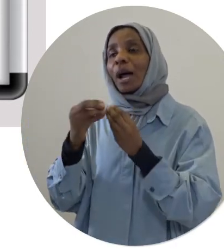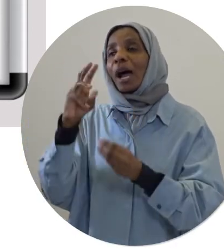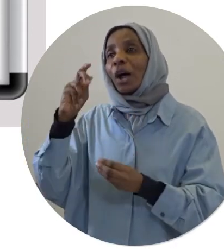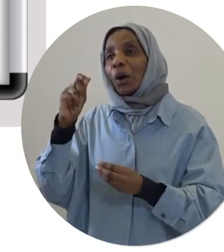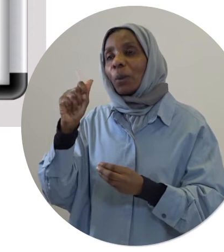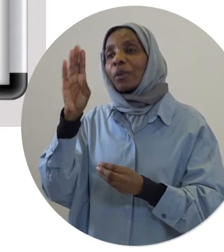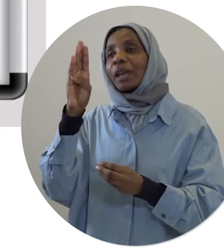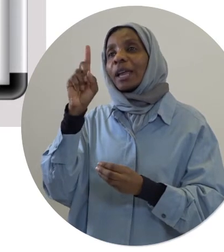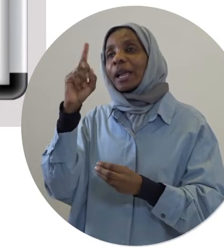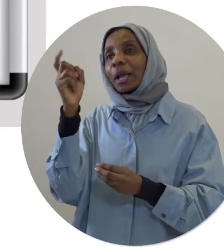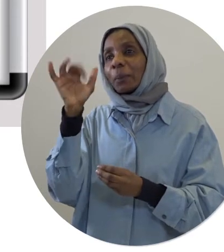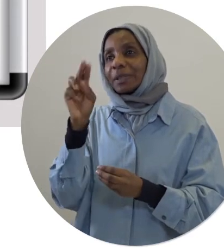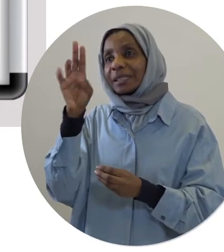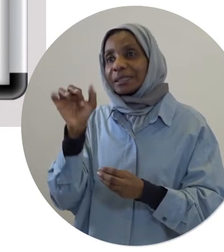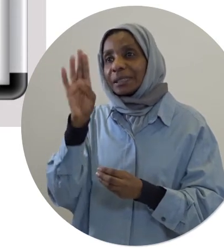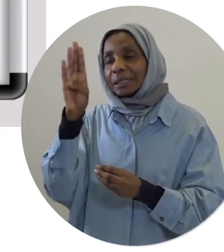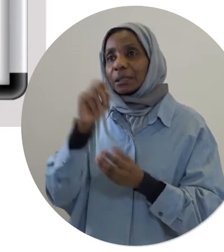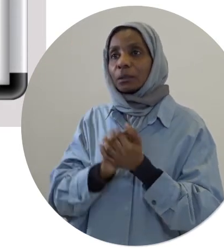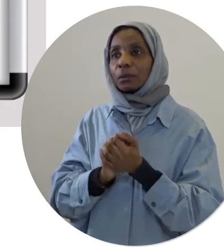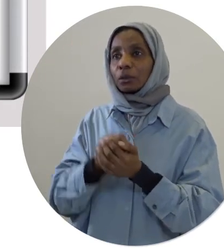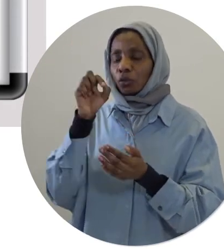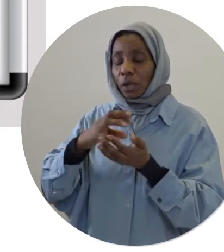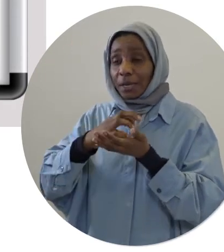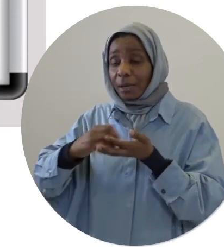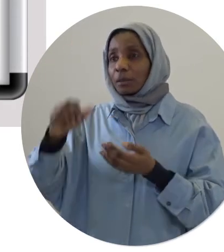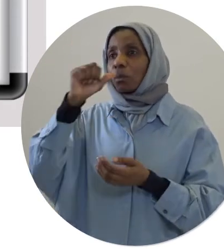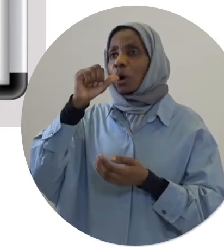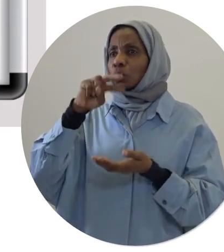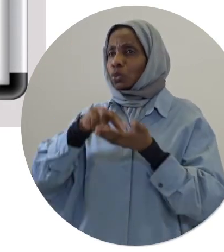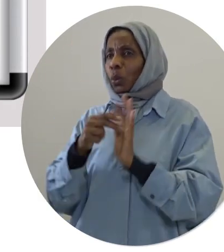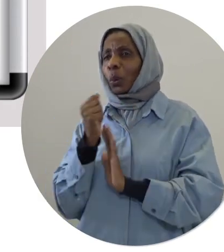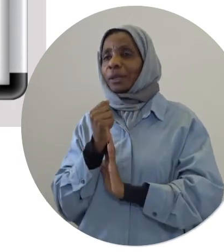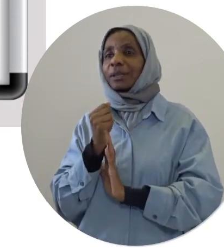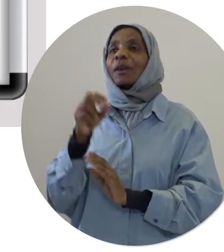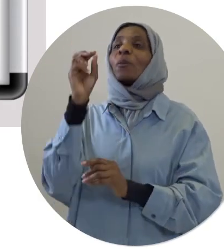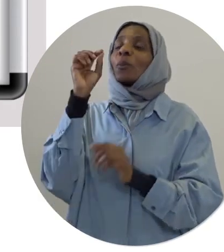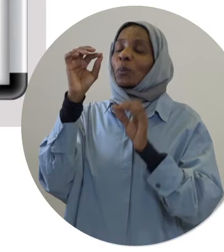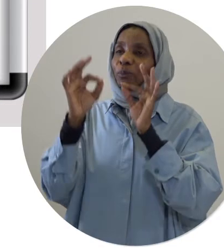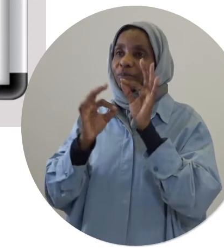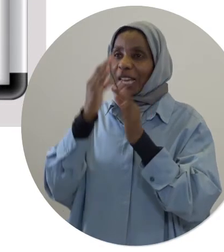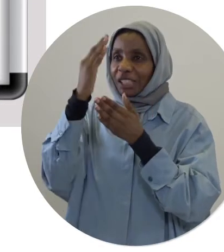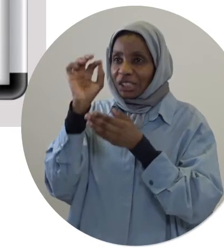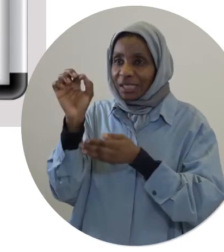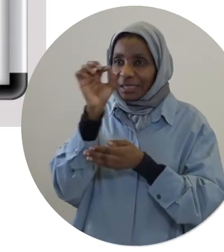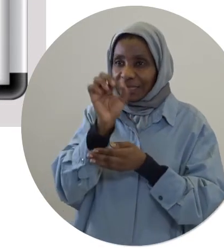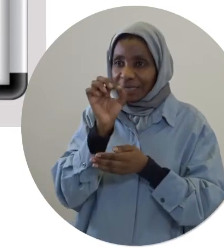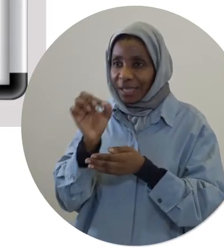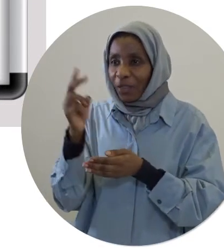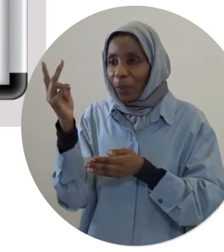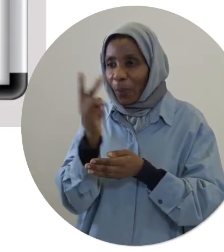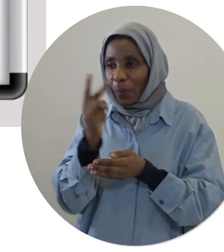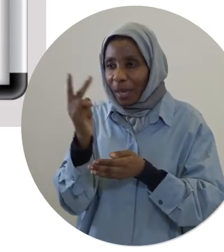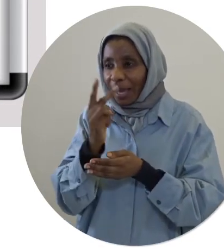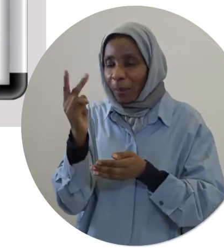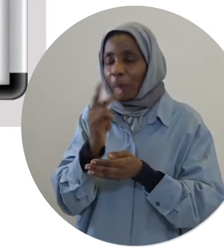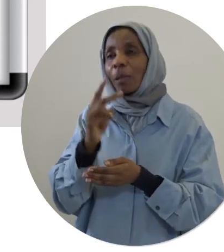140 سيليزية، يتم نزع الماء كالتالي. إذن كما ترى، جزيئين من كحول الميثيل، يتم